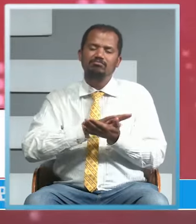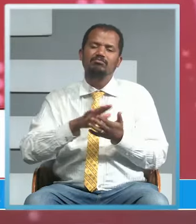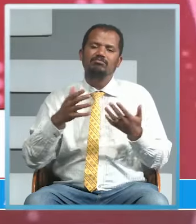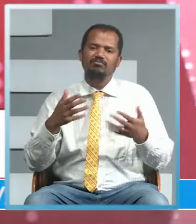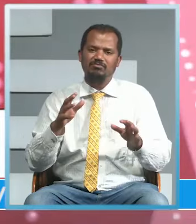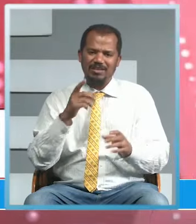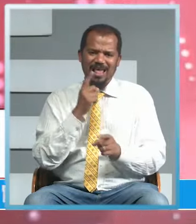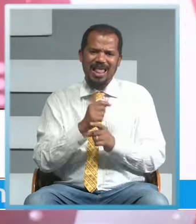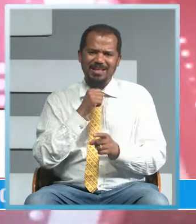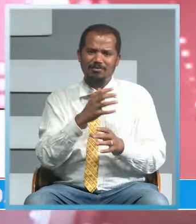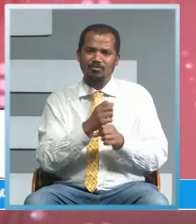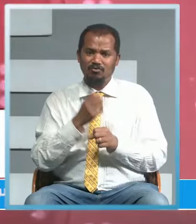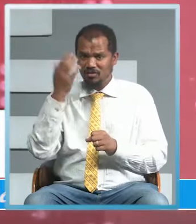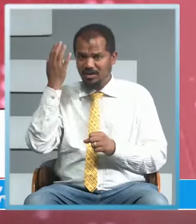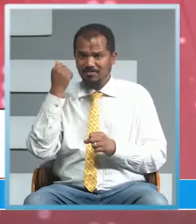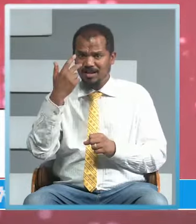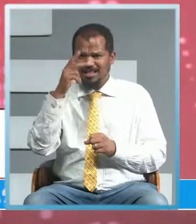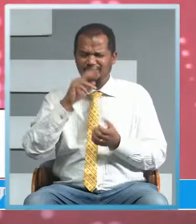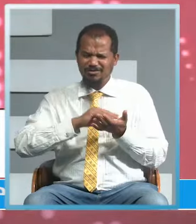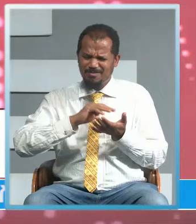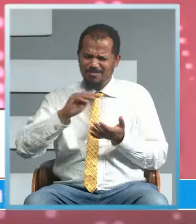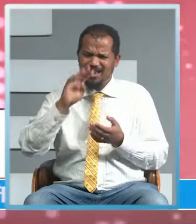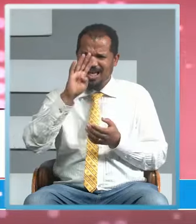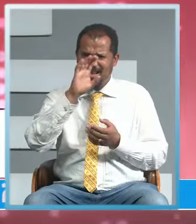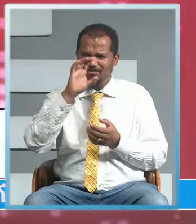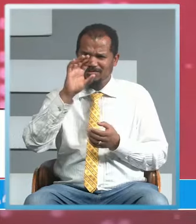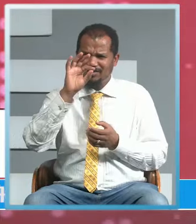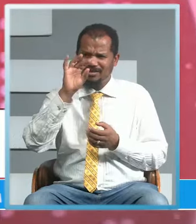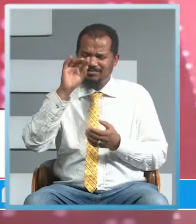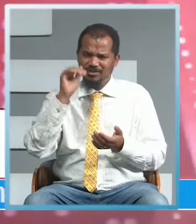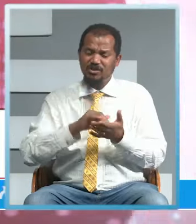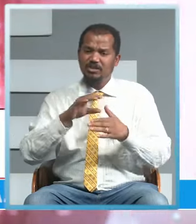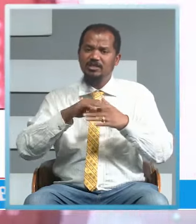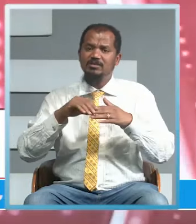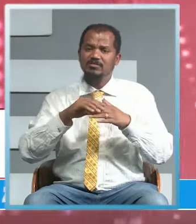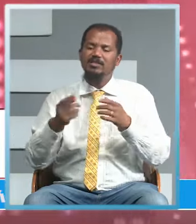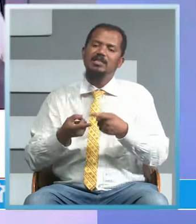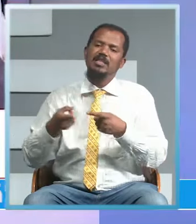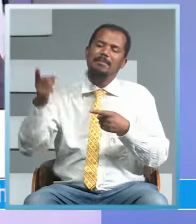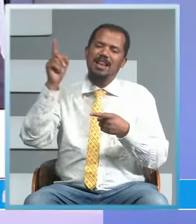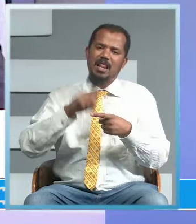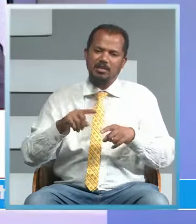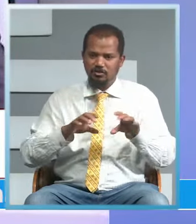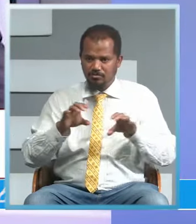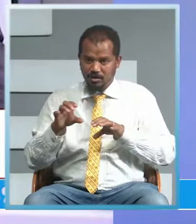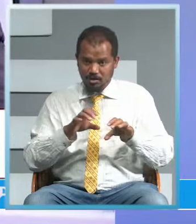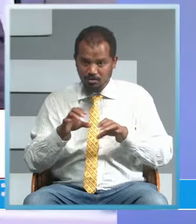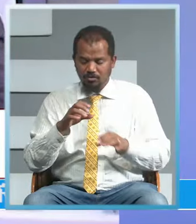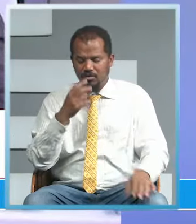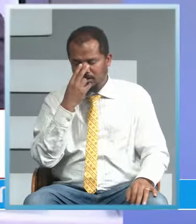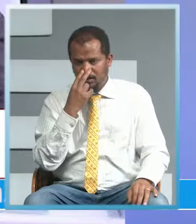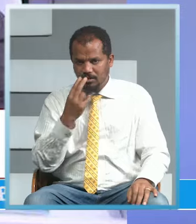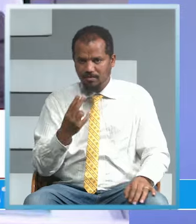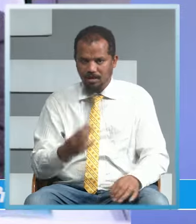2556 ተጣርተዋል። ያለ አግባብ ተወስዶ የነበረ 13 ሚሊዮን 498,000 ብርም ተመላሽ